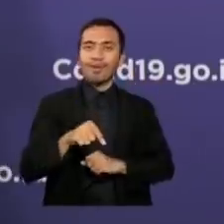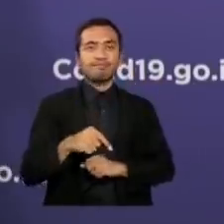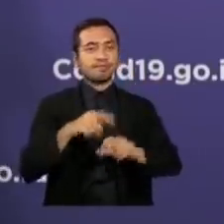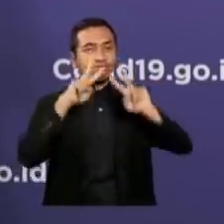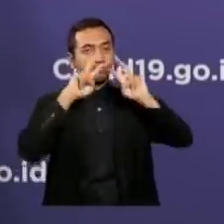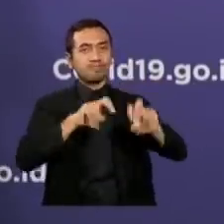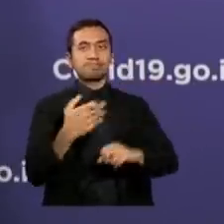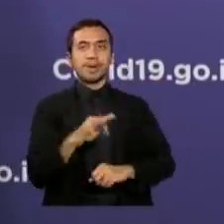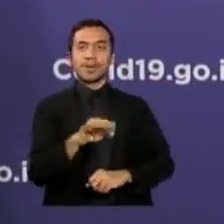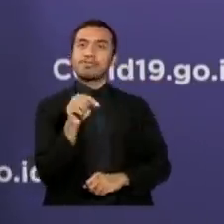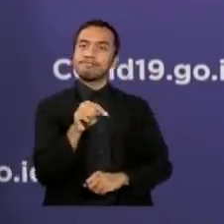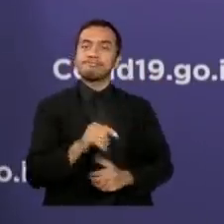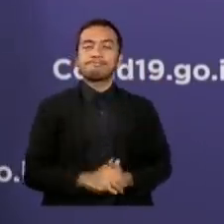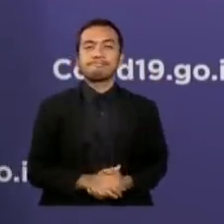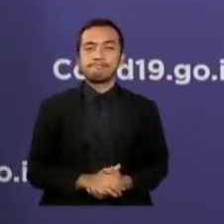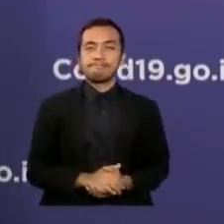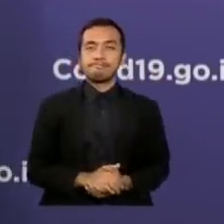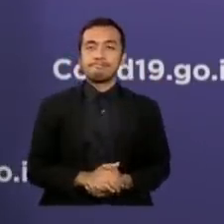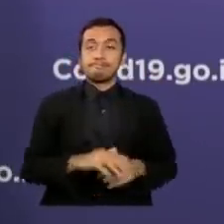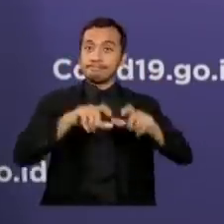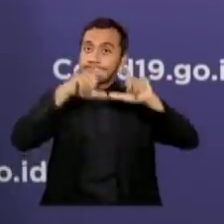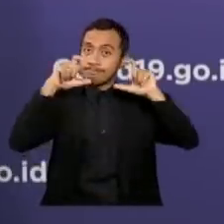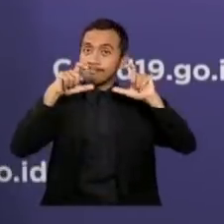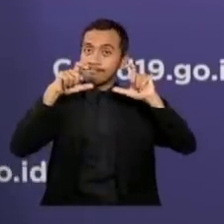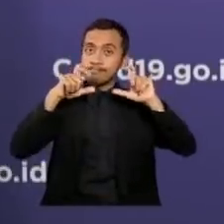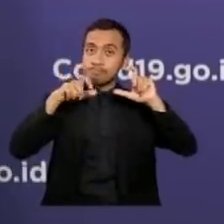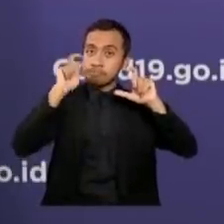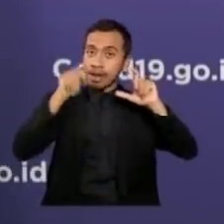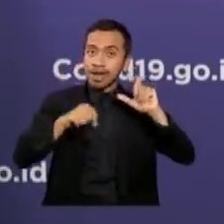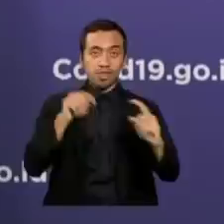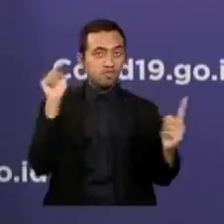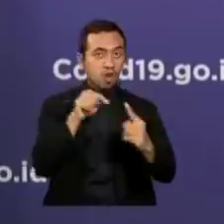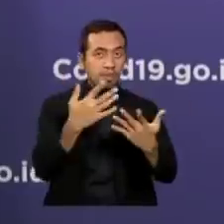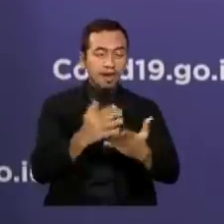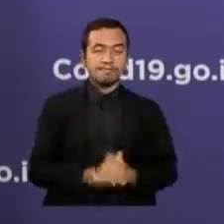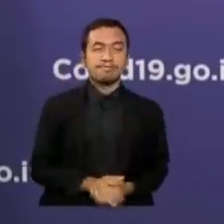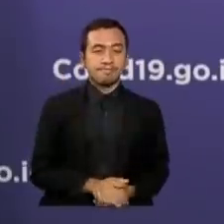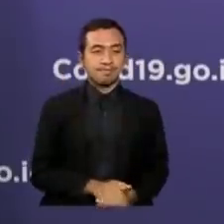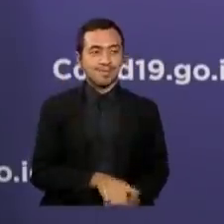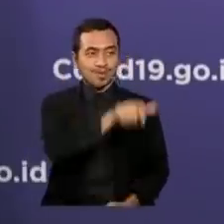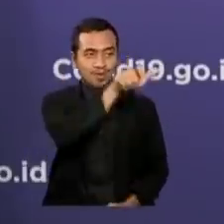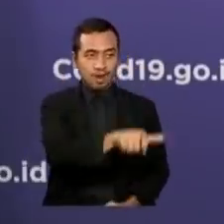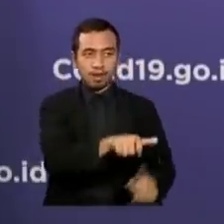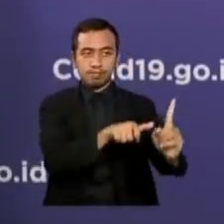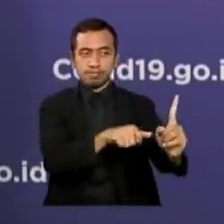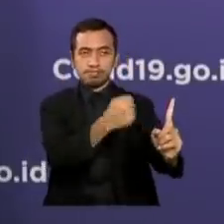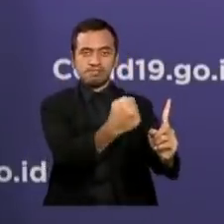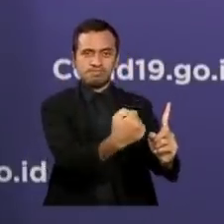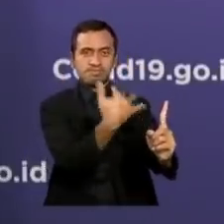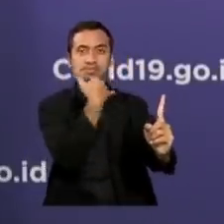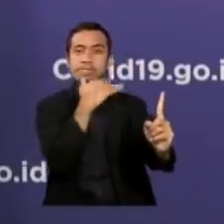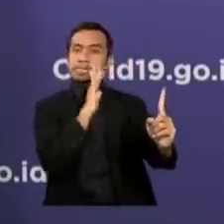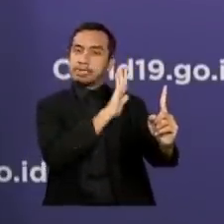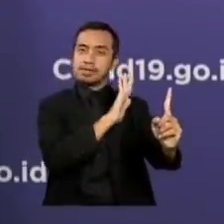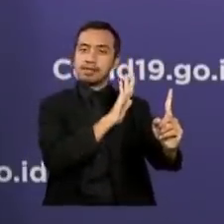masker Hai Tujuannya adalah untuk mencegah terjadinya penularan penyakit dari satu orang ke orang lainnya